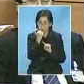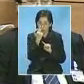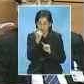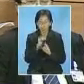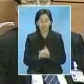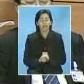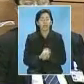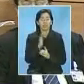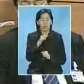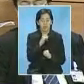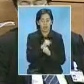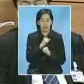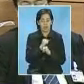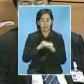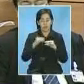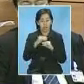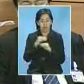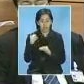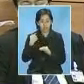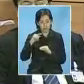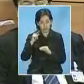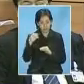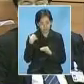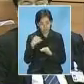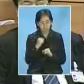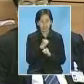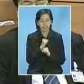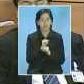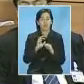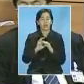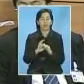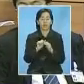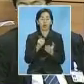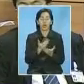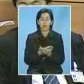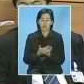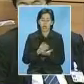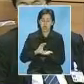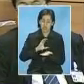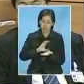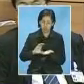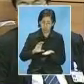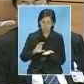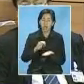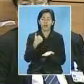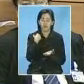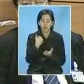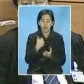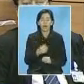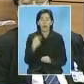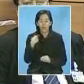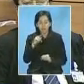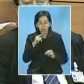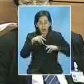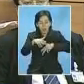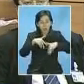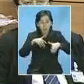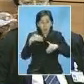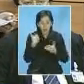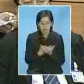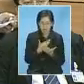การลงทุนนั้นถ้าลงทุนมากต้นทุนก็จะสูงแต่ถ้าลงทุนน้อยนะครับประโยชน์ในการลงทุนกับพี่น้องประชา